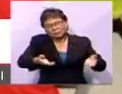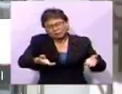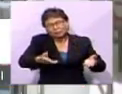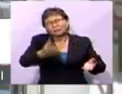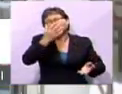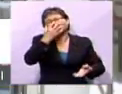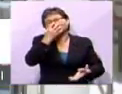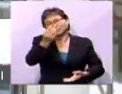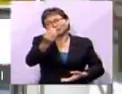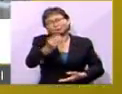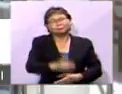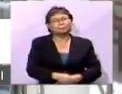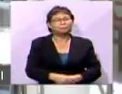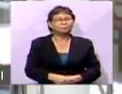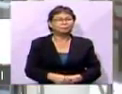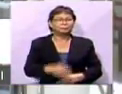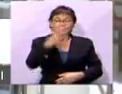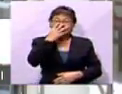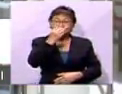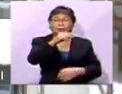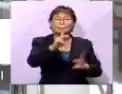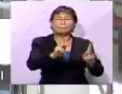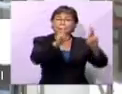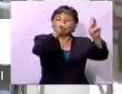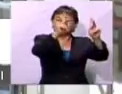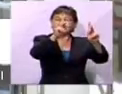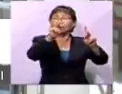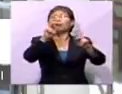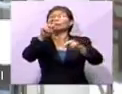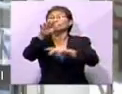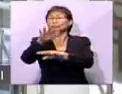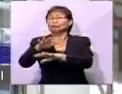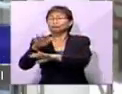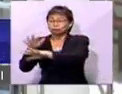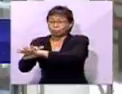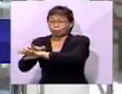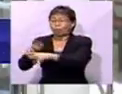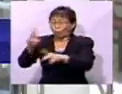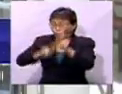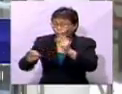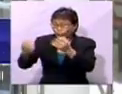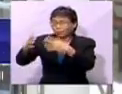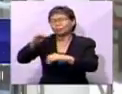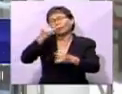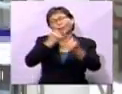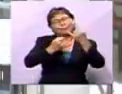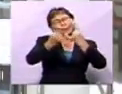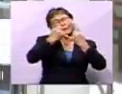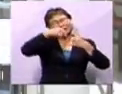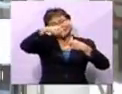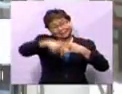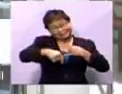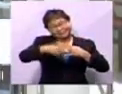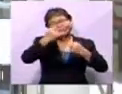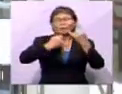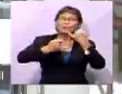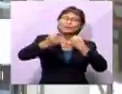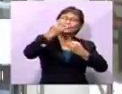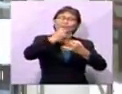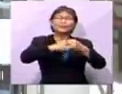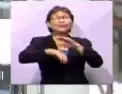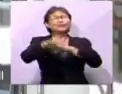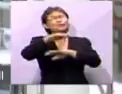Seremban. Selain Seremban Plaza, orang ramai juga berpeluang menjamu selera di lokasi ini dalam keadaan yang